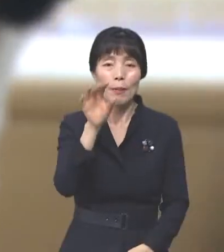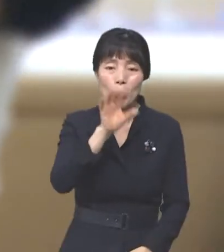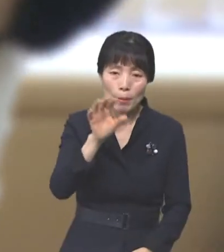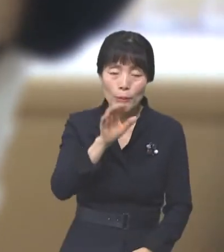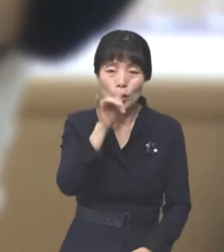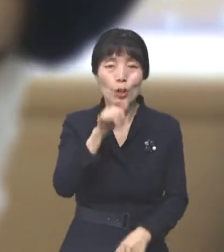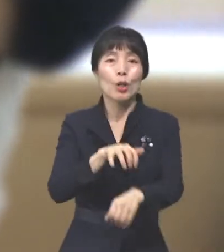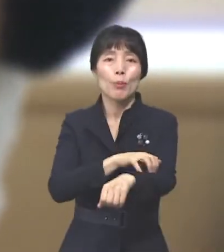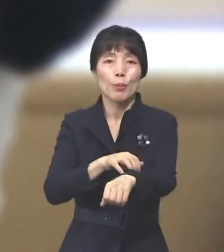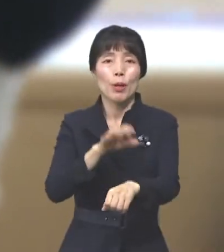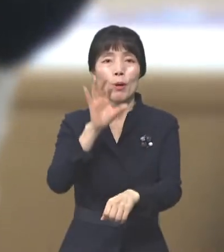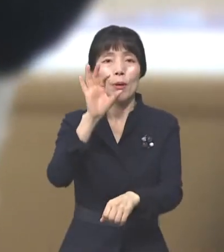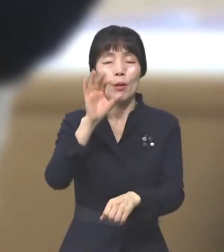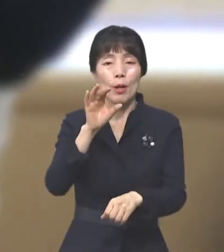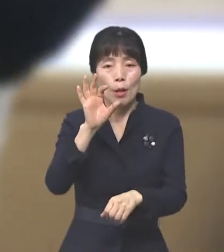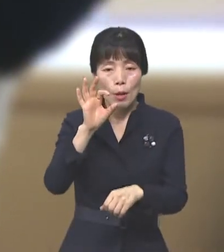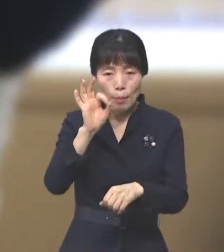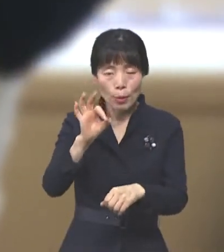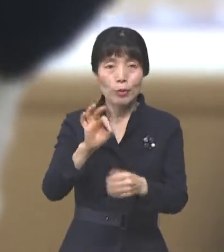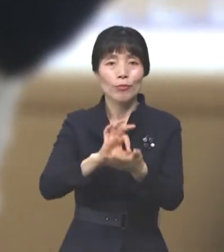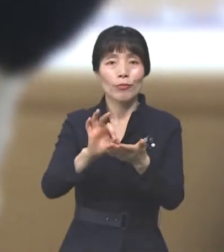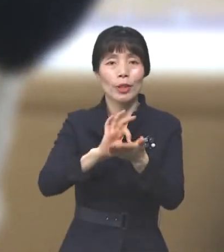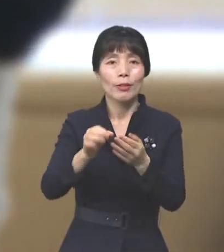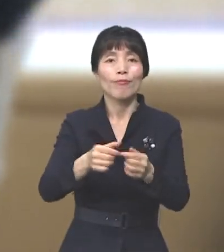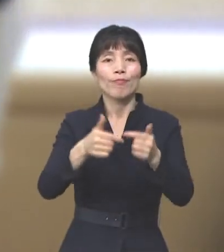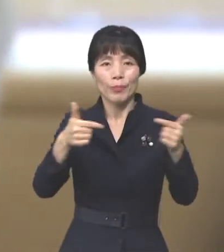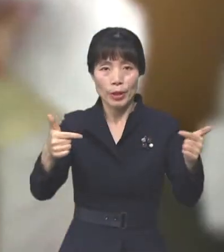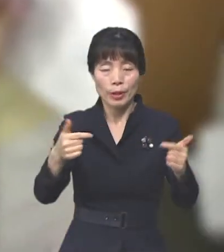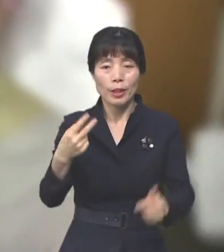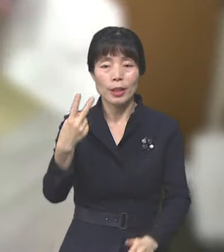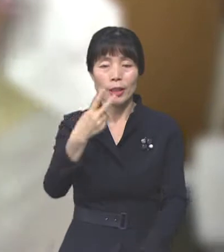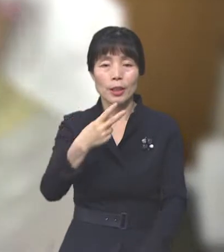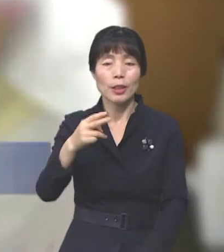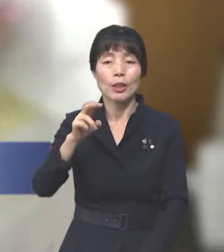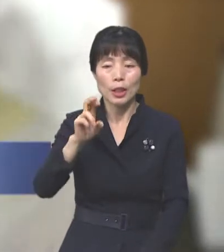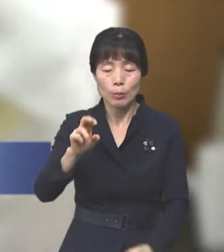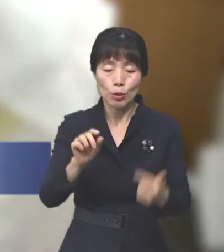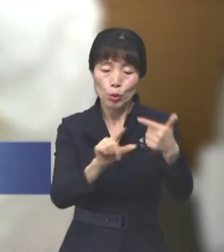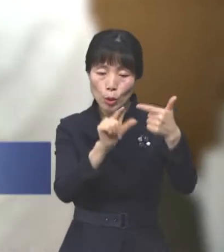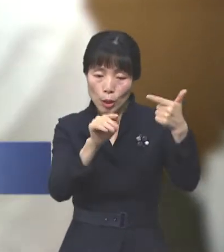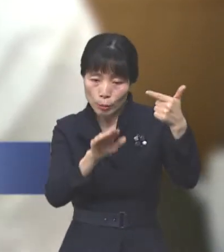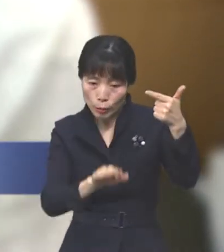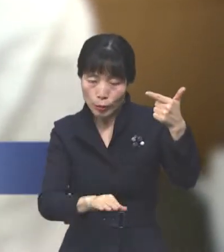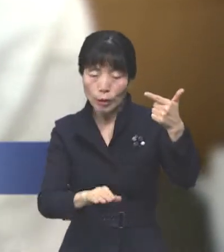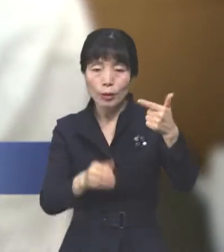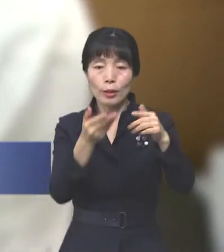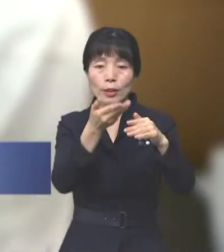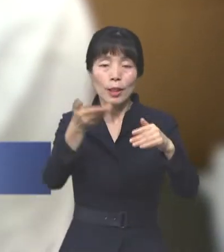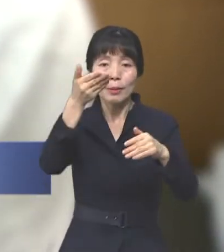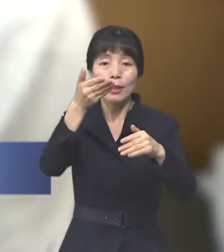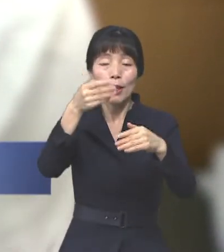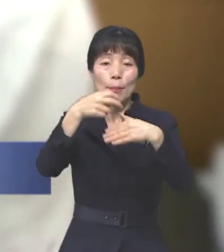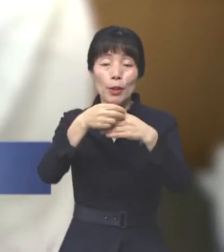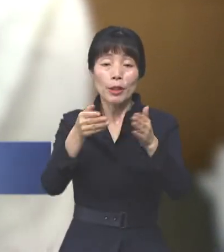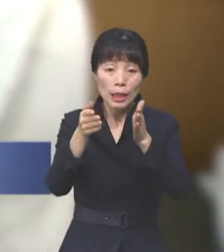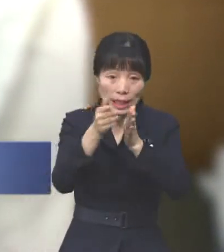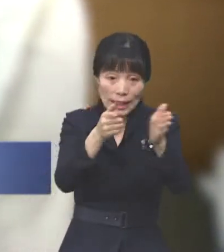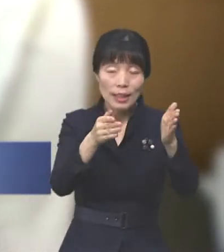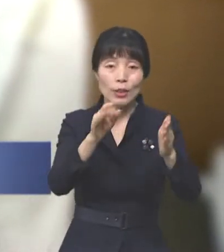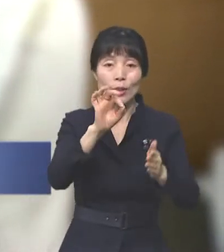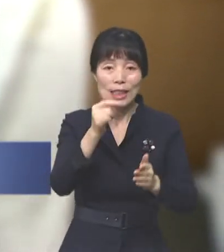또 의료비용이 증가하는 사례가 많았는데요. 2020년 6월부터는 상급 종합병원인 길병원,